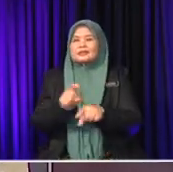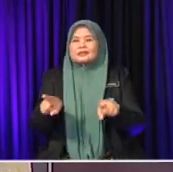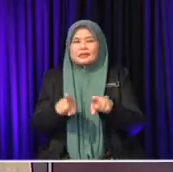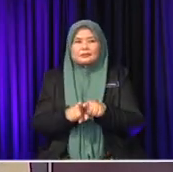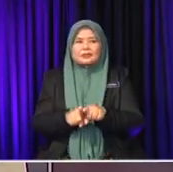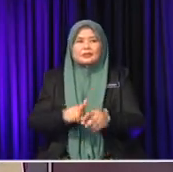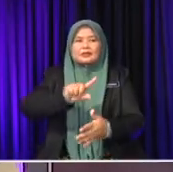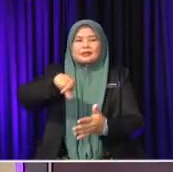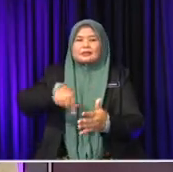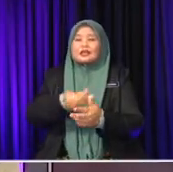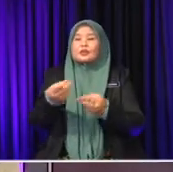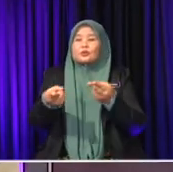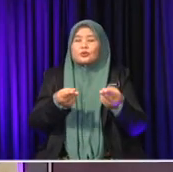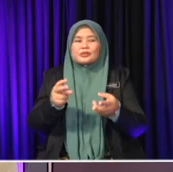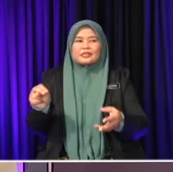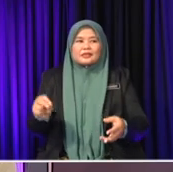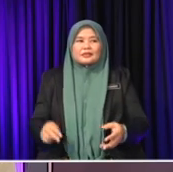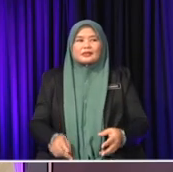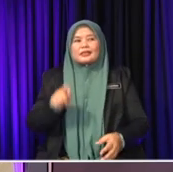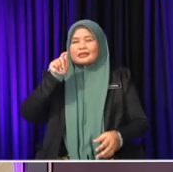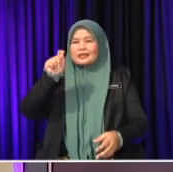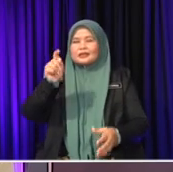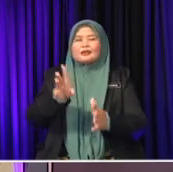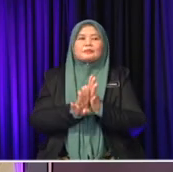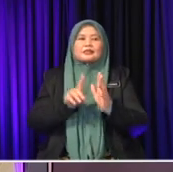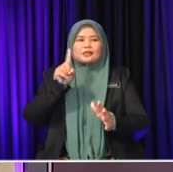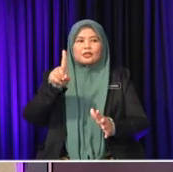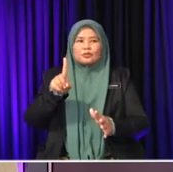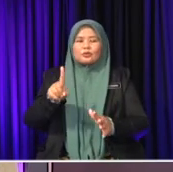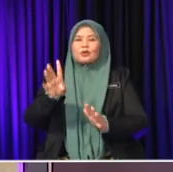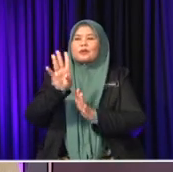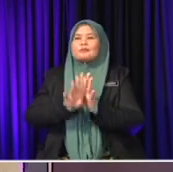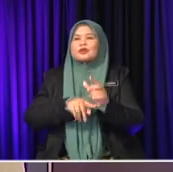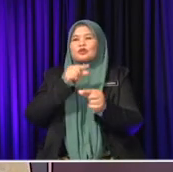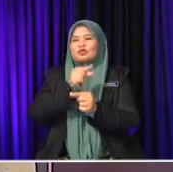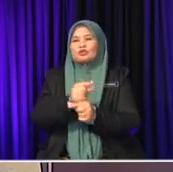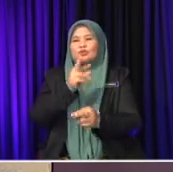segala urusan tanda bersatu bergotong-royong